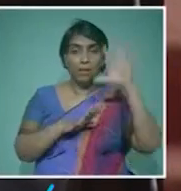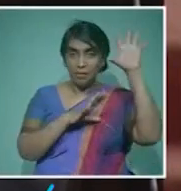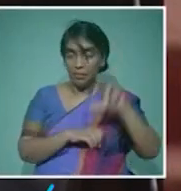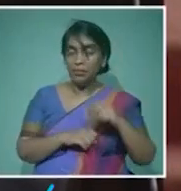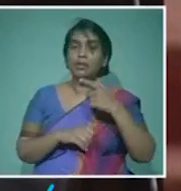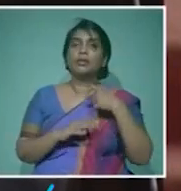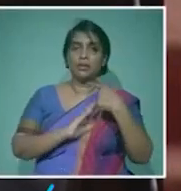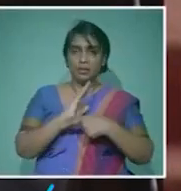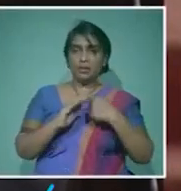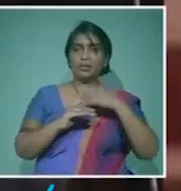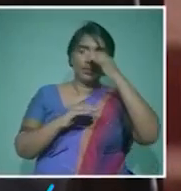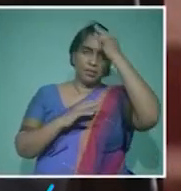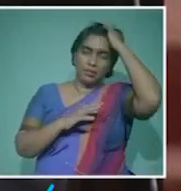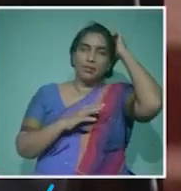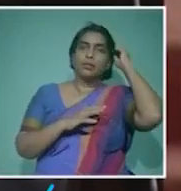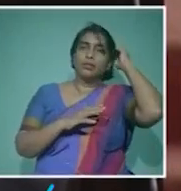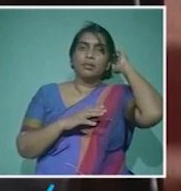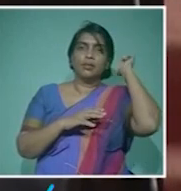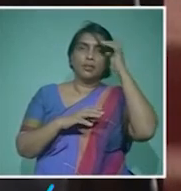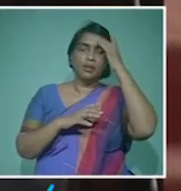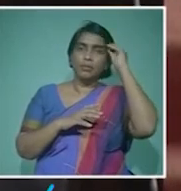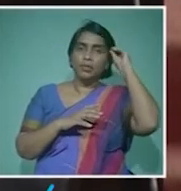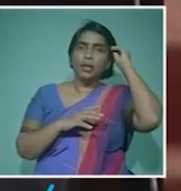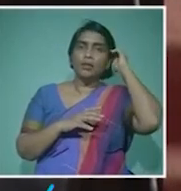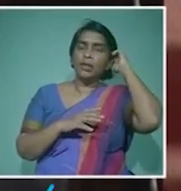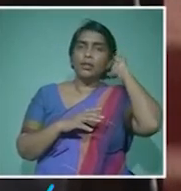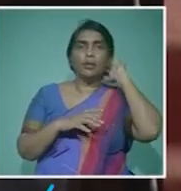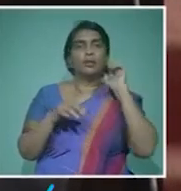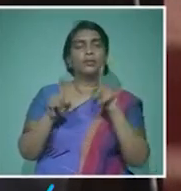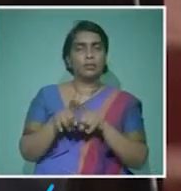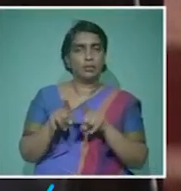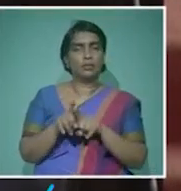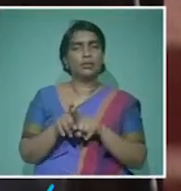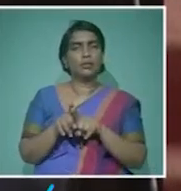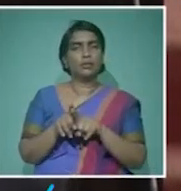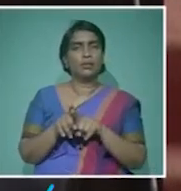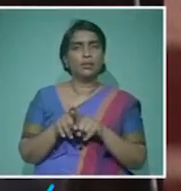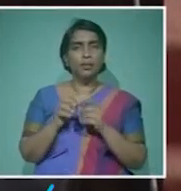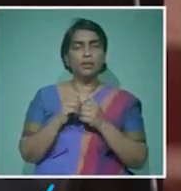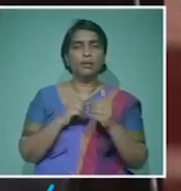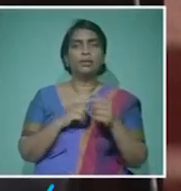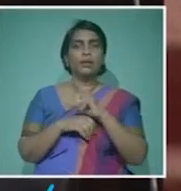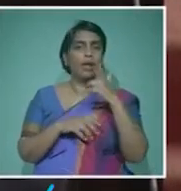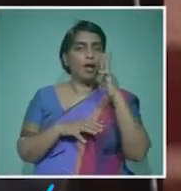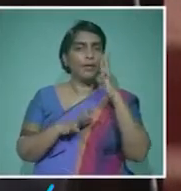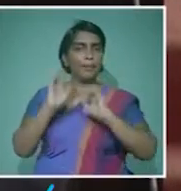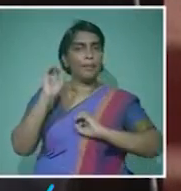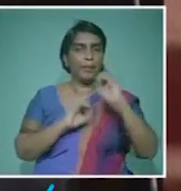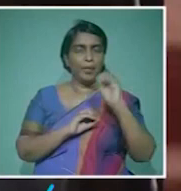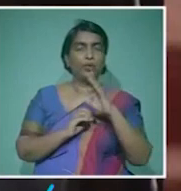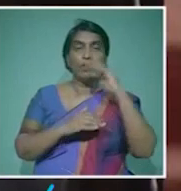අවස්ථාව රටේ ආනයනය කරවන්න ලබා දුන්නේ ඒත් අපිට තවත් අපි ඒ වෙද්දිත් අපි ඒකිනුත් 90%ක් විතර අපි ආනයනය